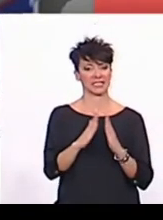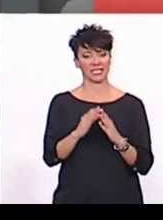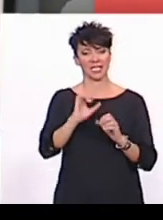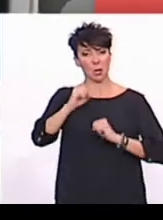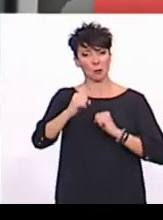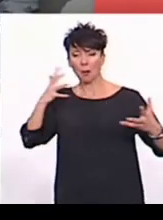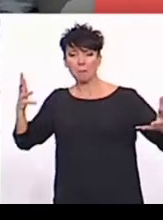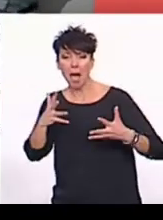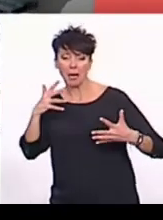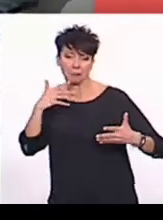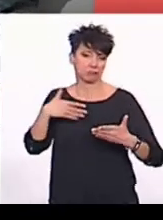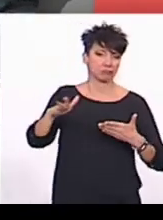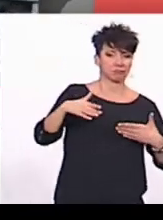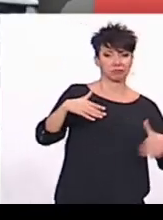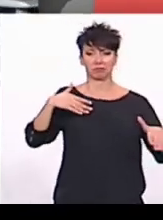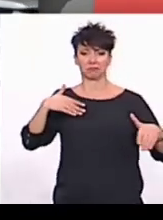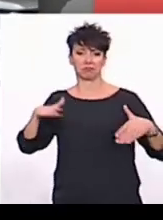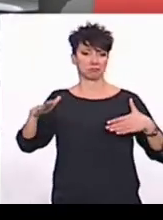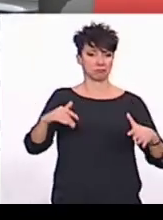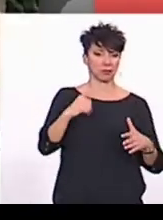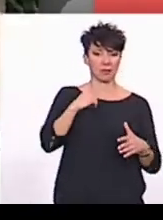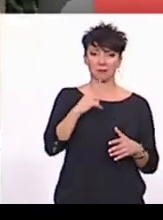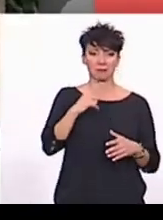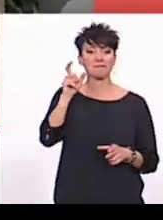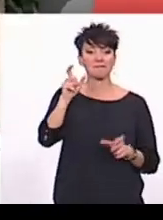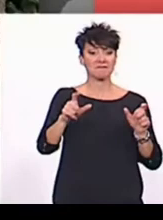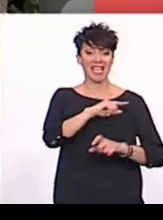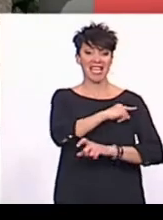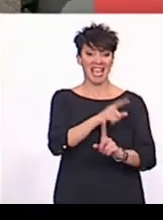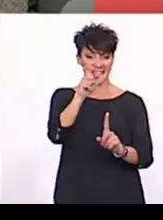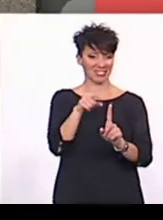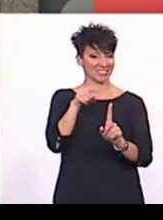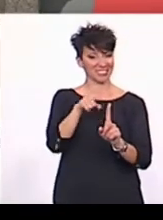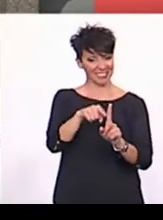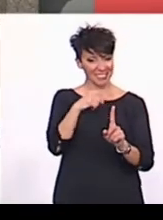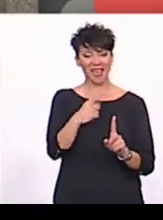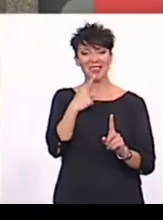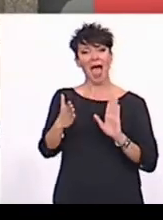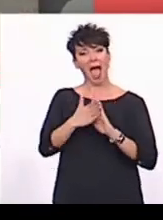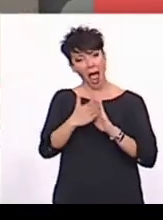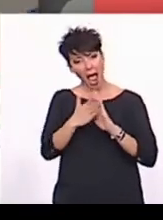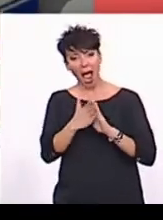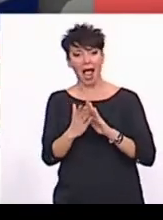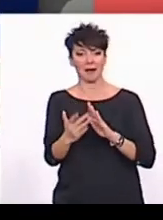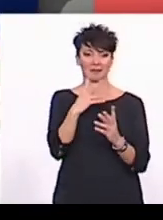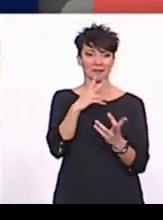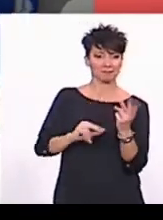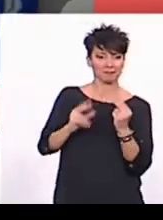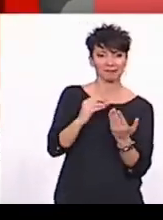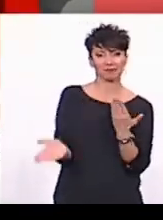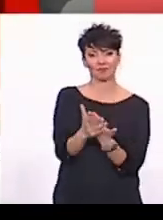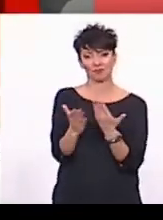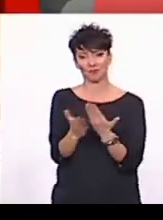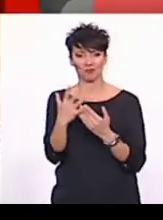τον συγχροντισμό για να μην έρθουμε σε επαφή με κρούσμα, η γιατρός αυτή έρχεται σε επαφή μαζί τους για να τους